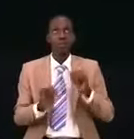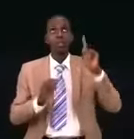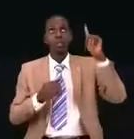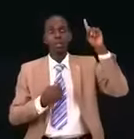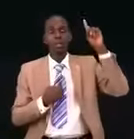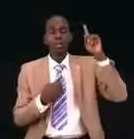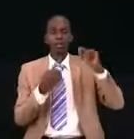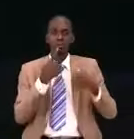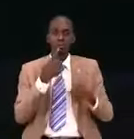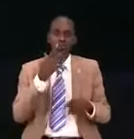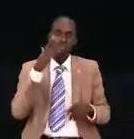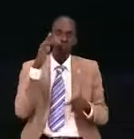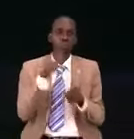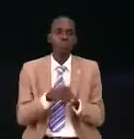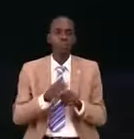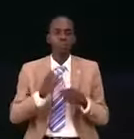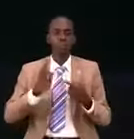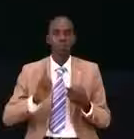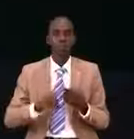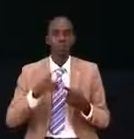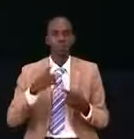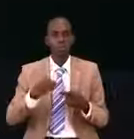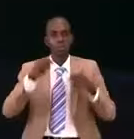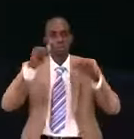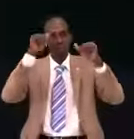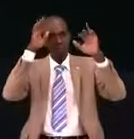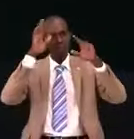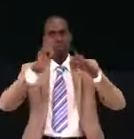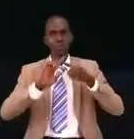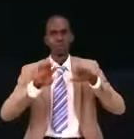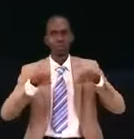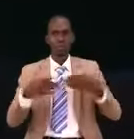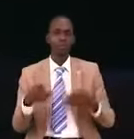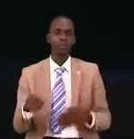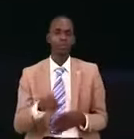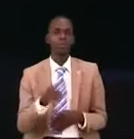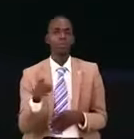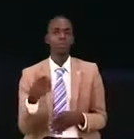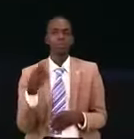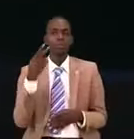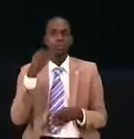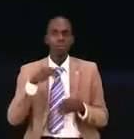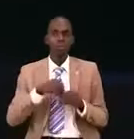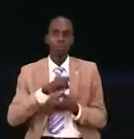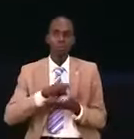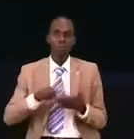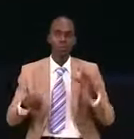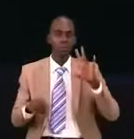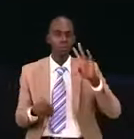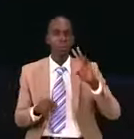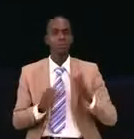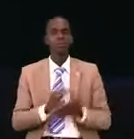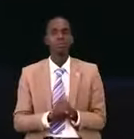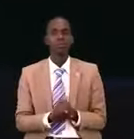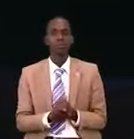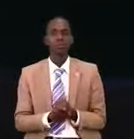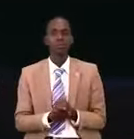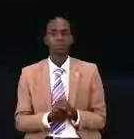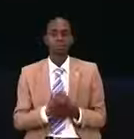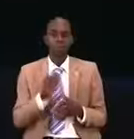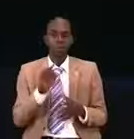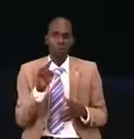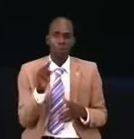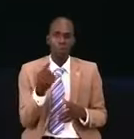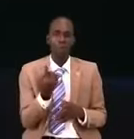versez cette idée fortifie-toi seulement et est bon courage